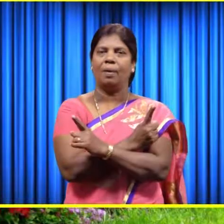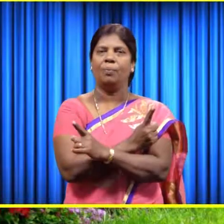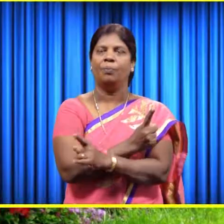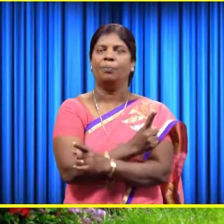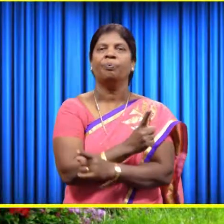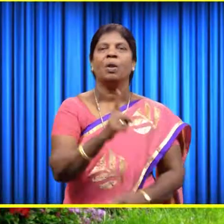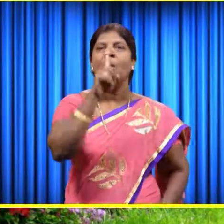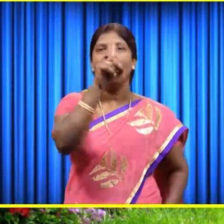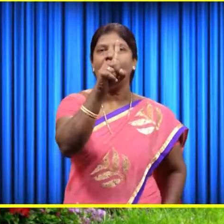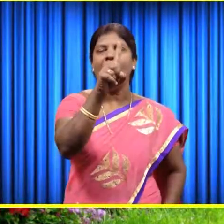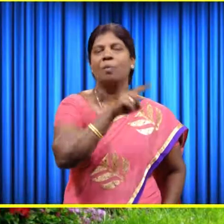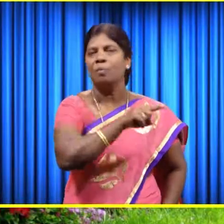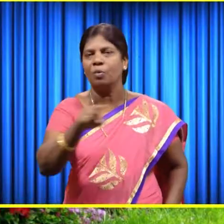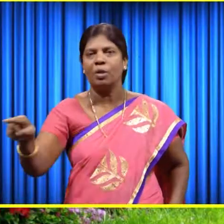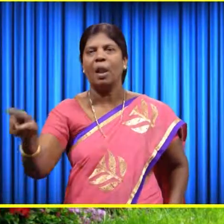8 அதிகாரத்திலே